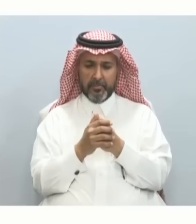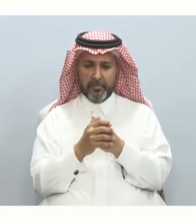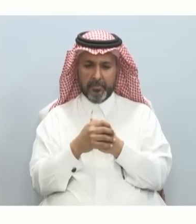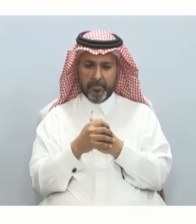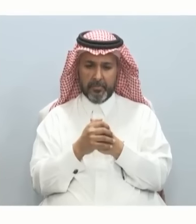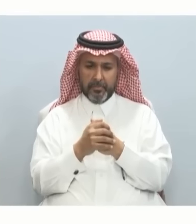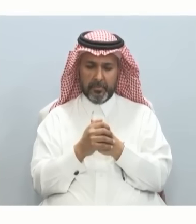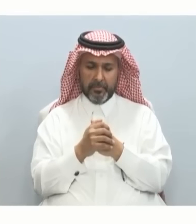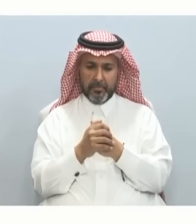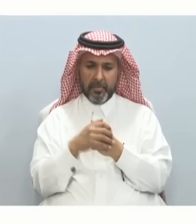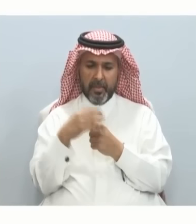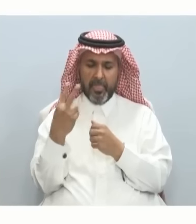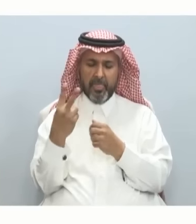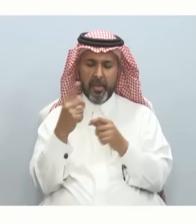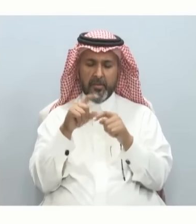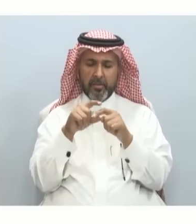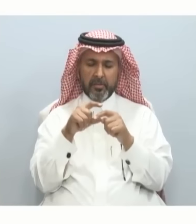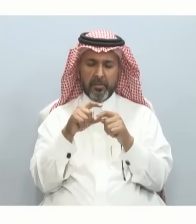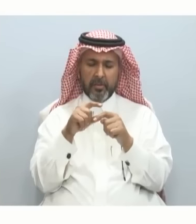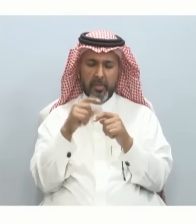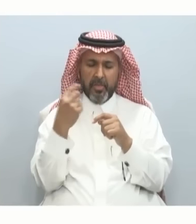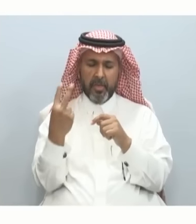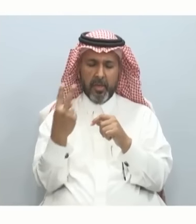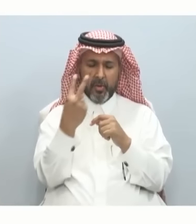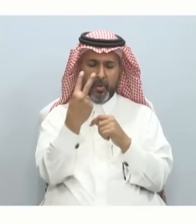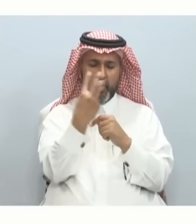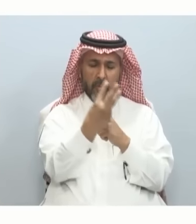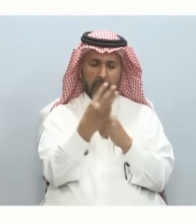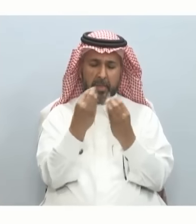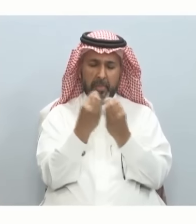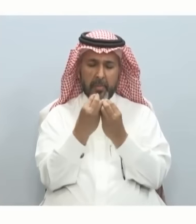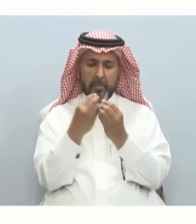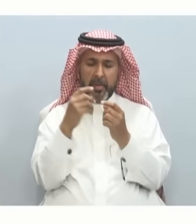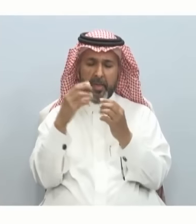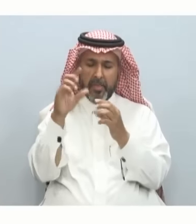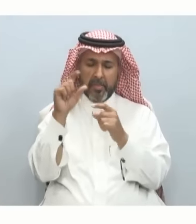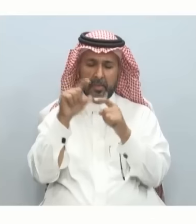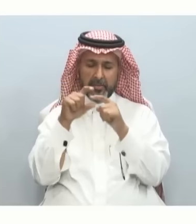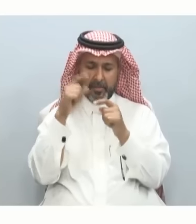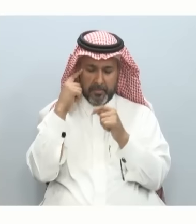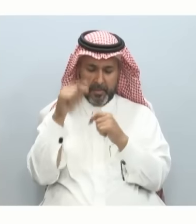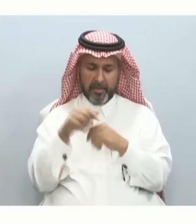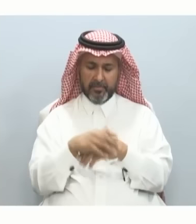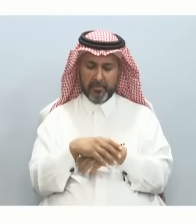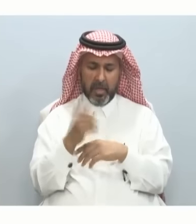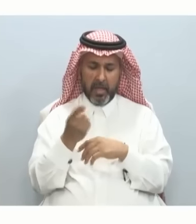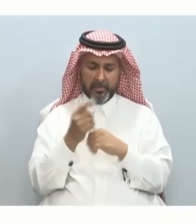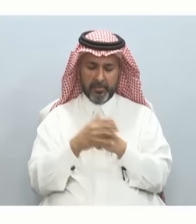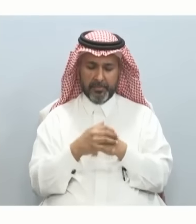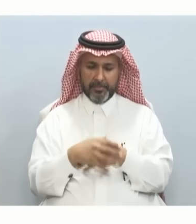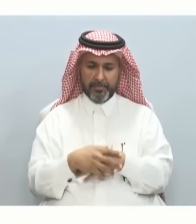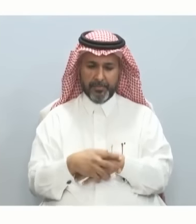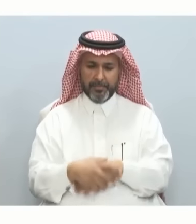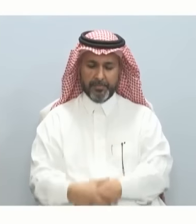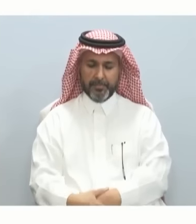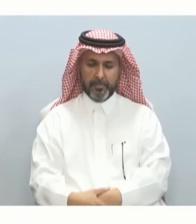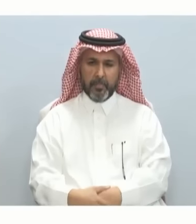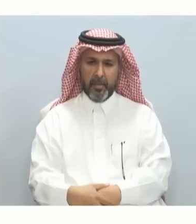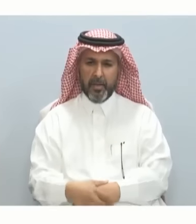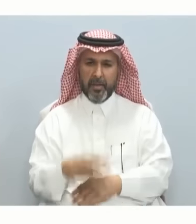العددان 2.3 تكون قاسم لها صح ولا لا يا ابطال من قواسمها 32 من